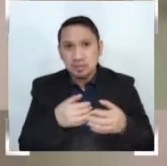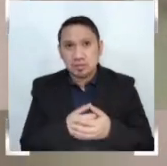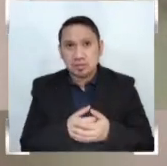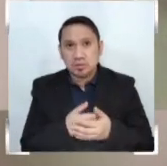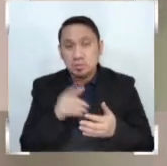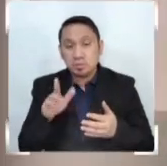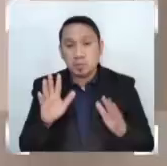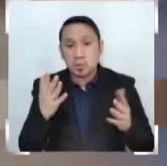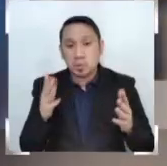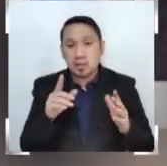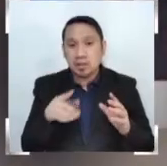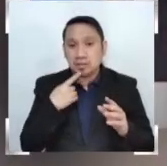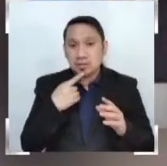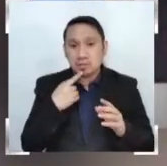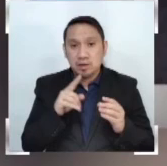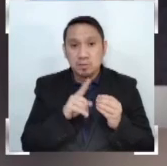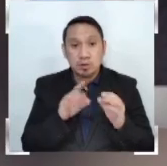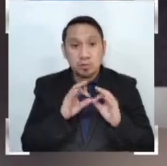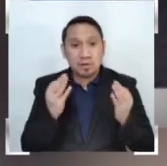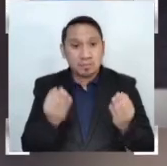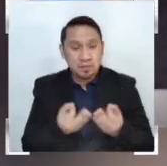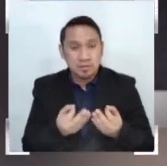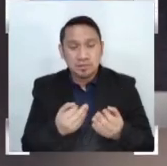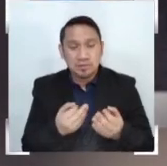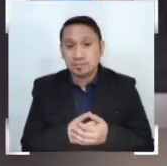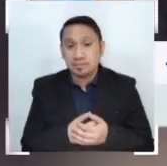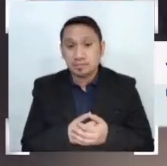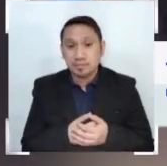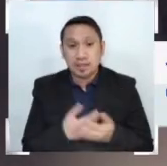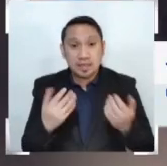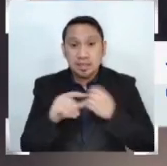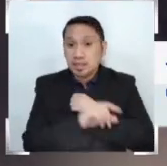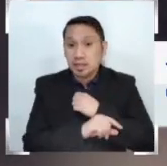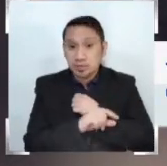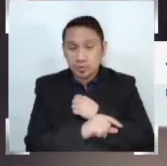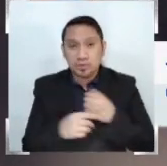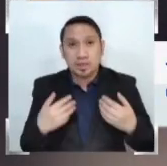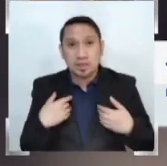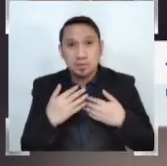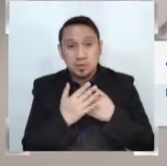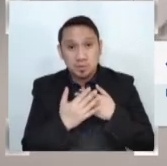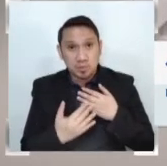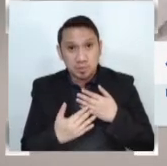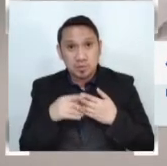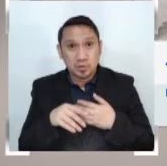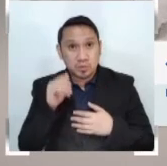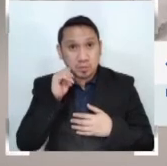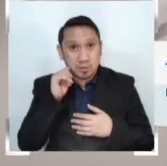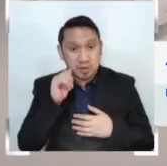pamilya ng mga biktima. Sa Barangay Pansoy sa San Andres, Quezon, duguan na ng datna ng mga otoridad si Bernabe Ebar